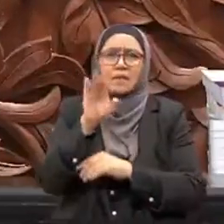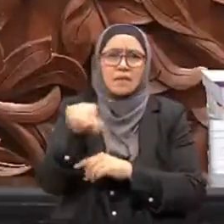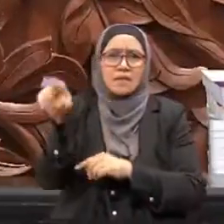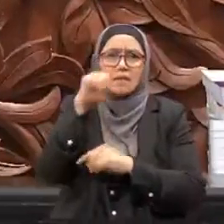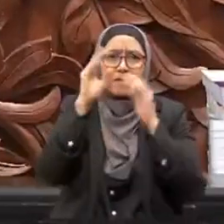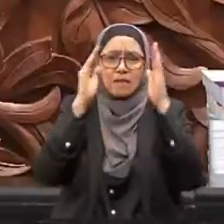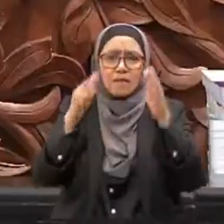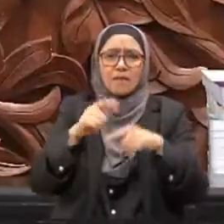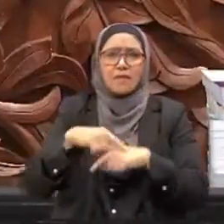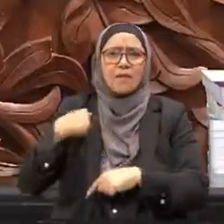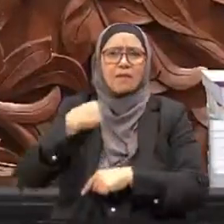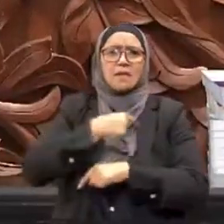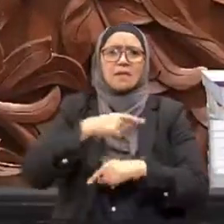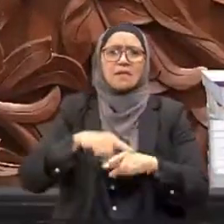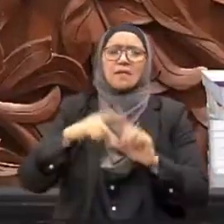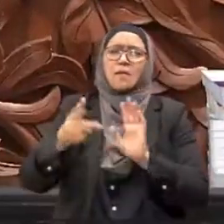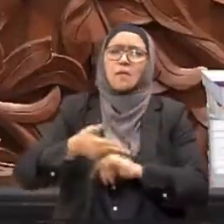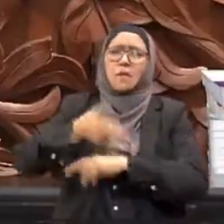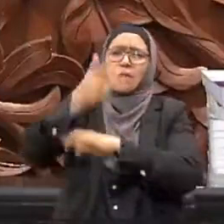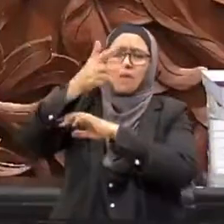Semalam saya